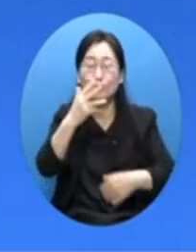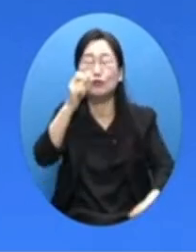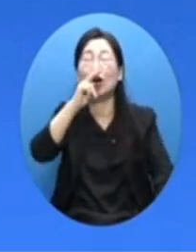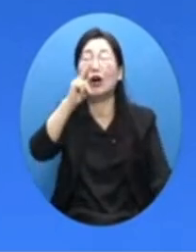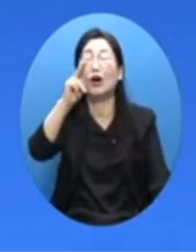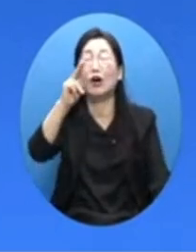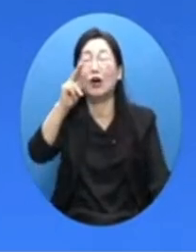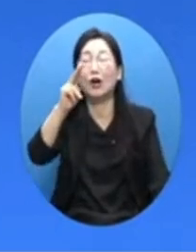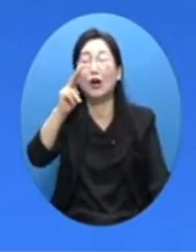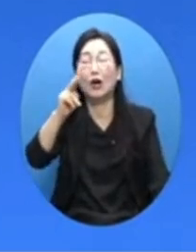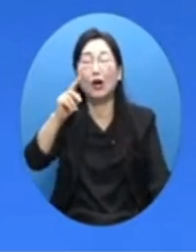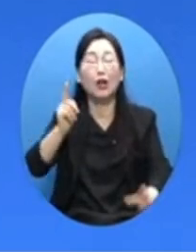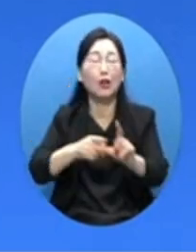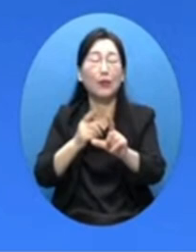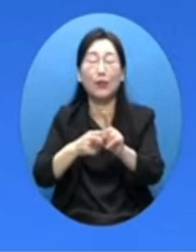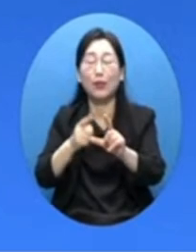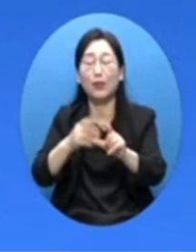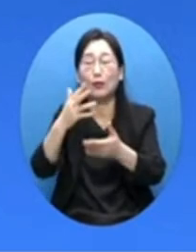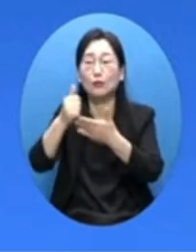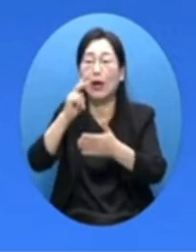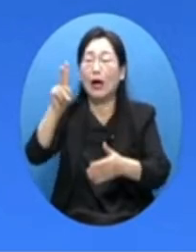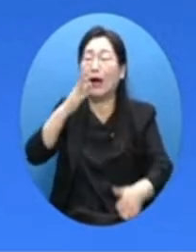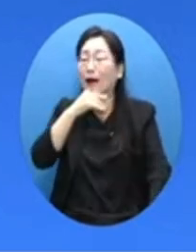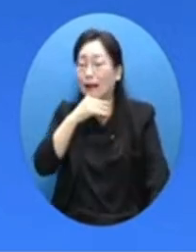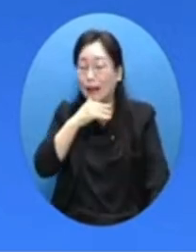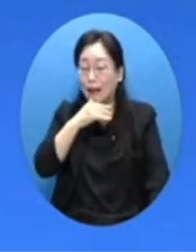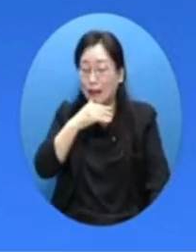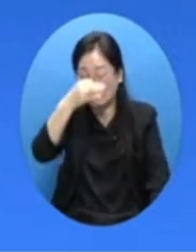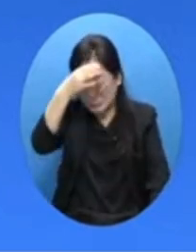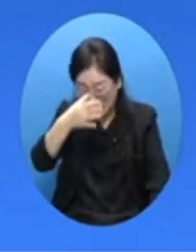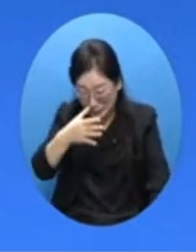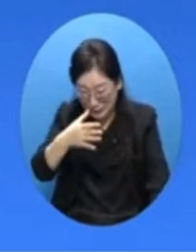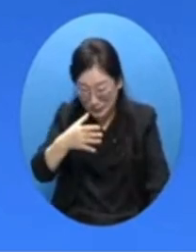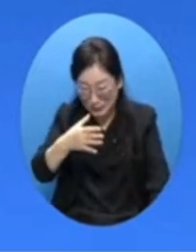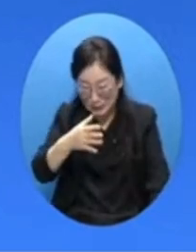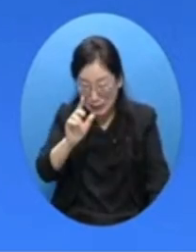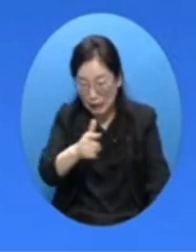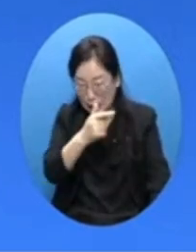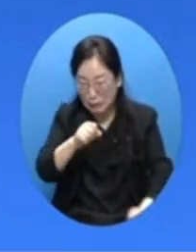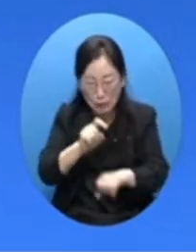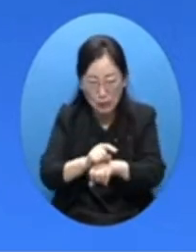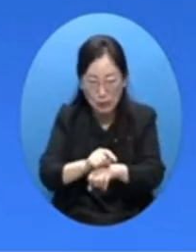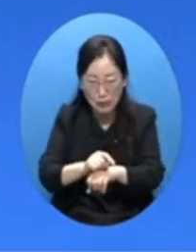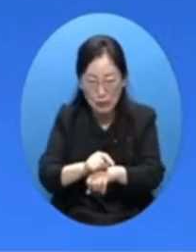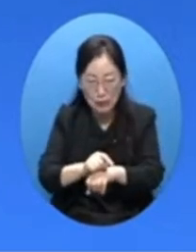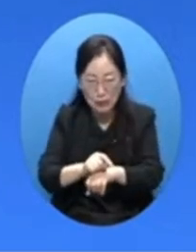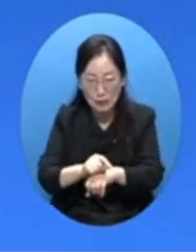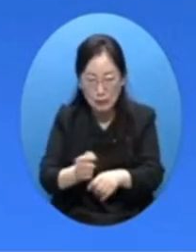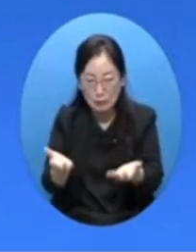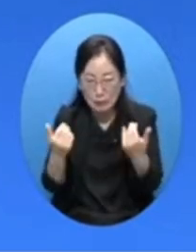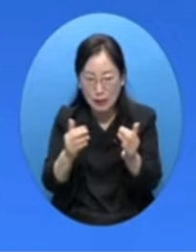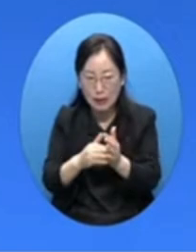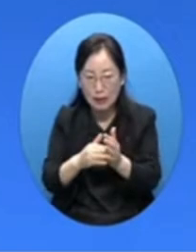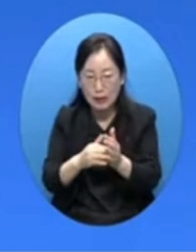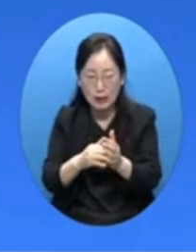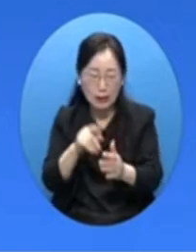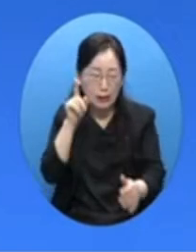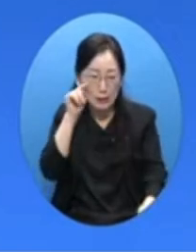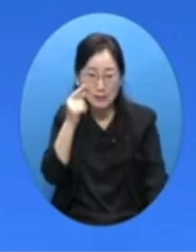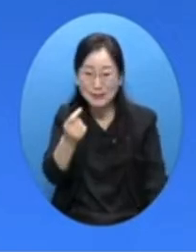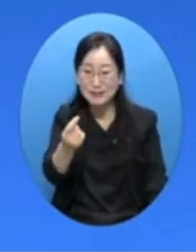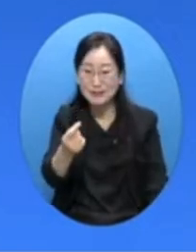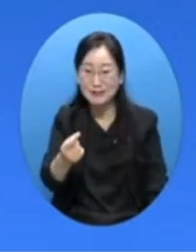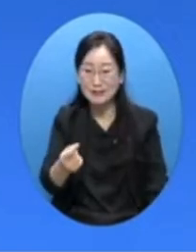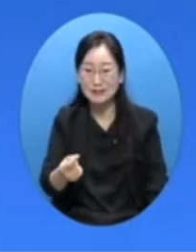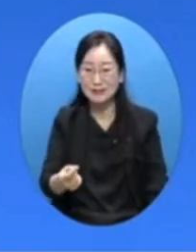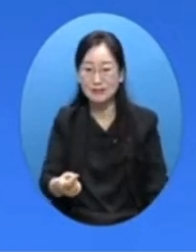때 주여 죄송합니다 이렇게 하루를 마친 날에 하루가 하루 이틀이 아닌데